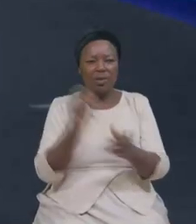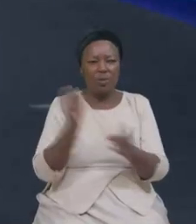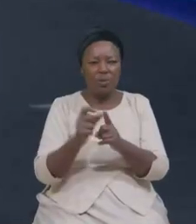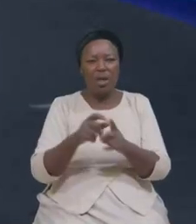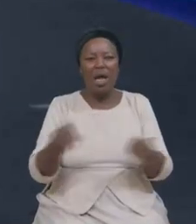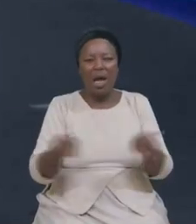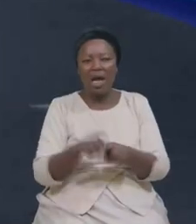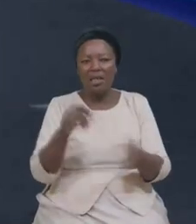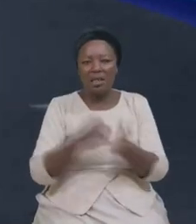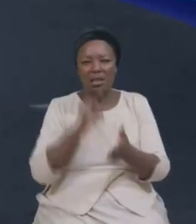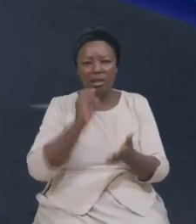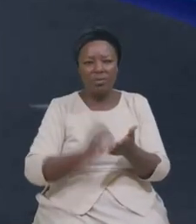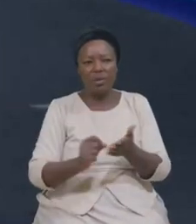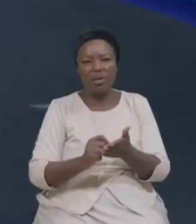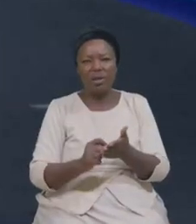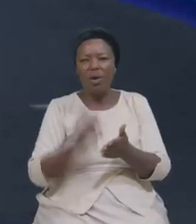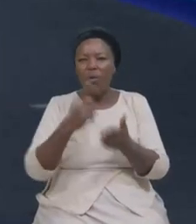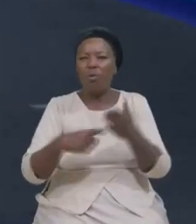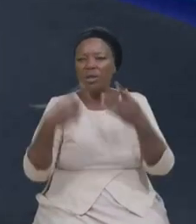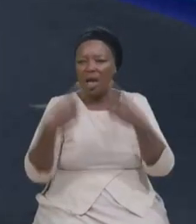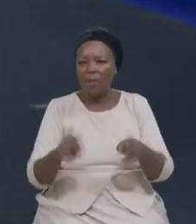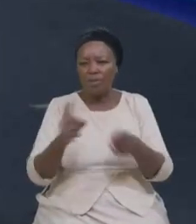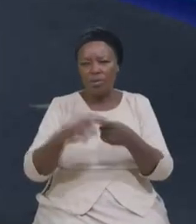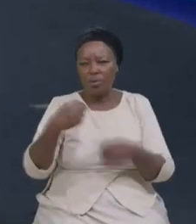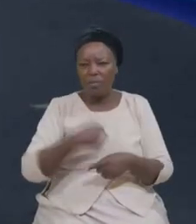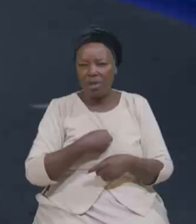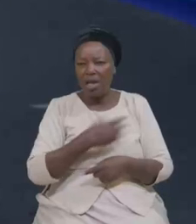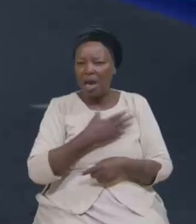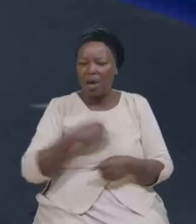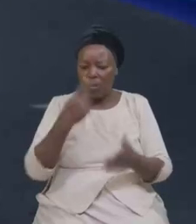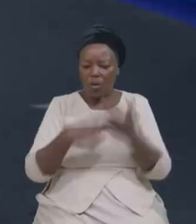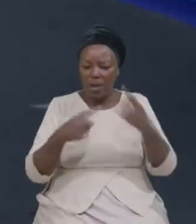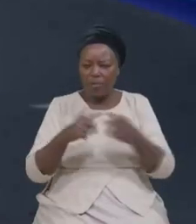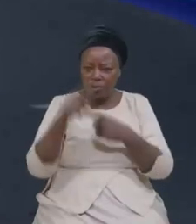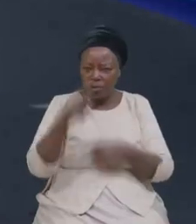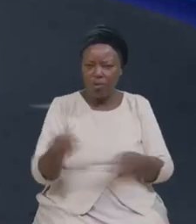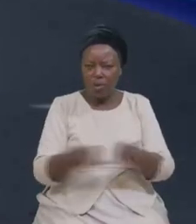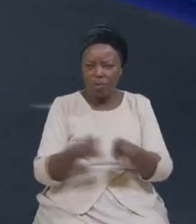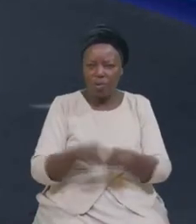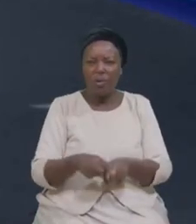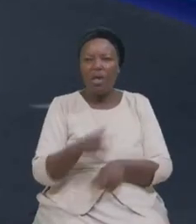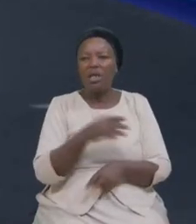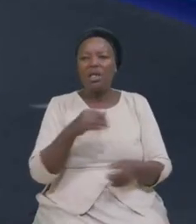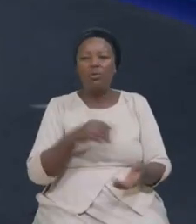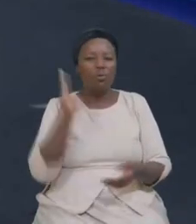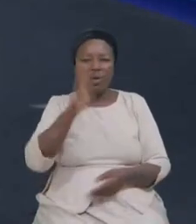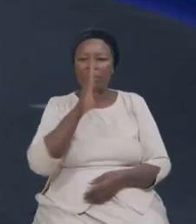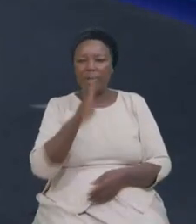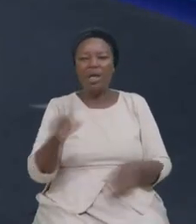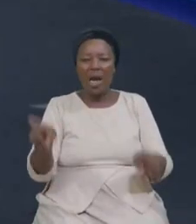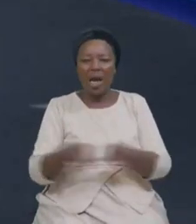ce qui me parvient, ce qui m'arrive, ce qui t'arrive sera selon qu'il est écrit.